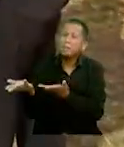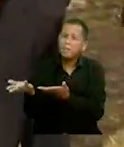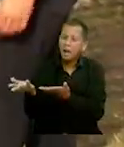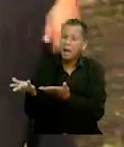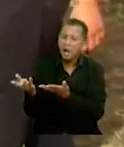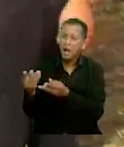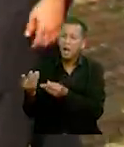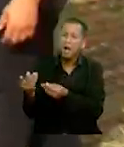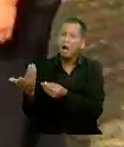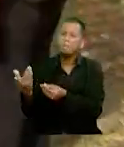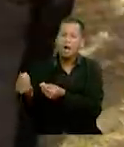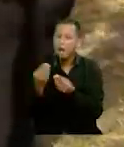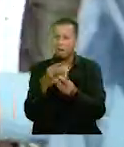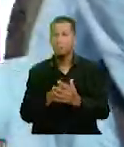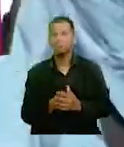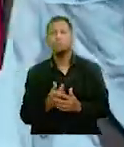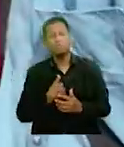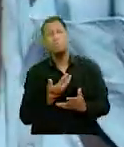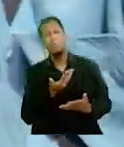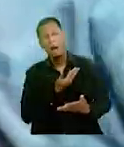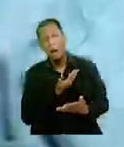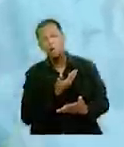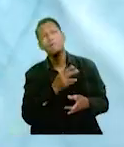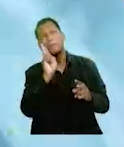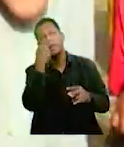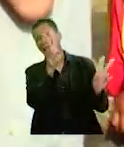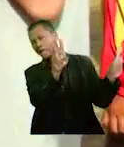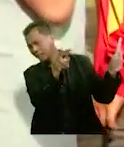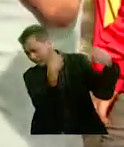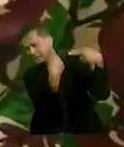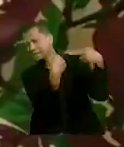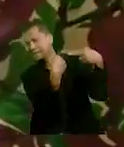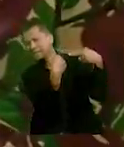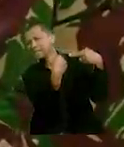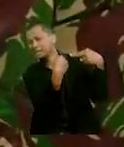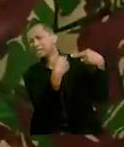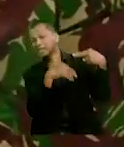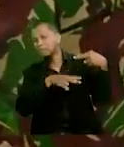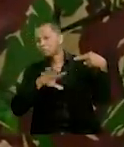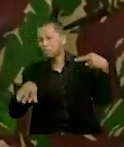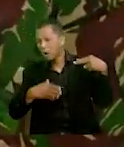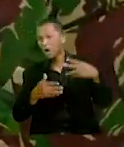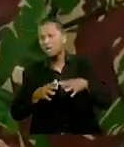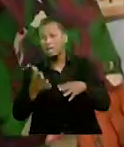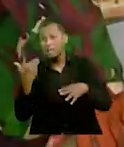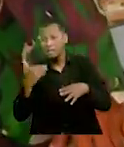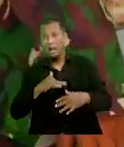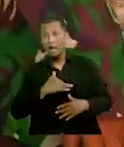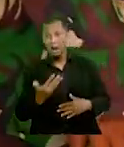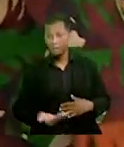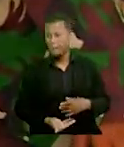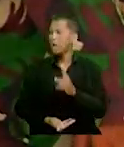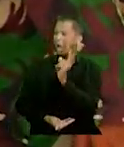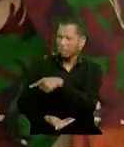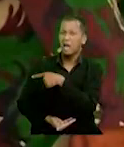Ya harapnya inginlah diperhatikannya yang di sini, yang ada di sini semuanya, atau apa ada yang hamil ya punya di sini, ya takut apa